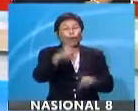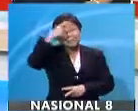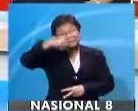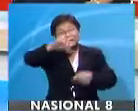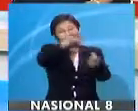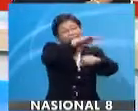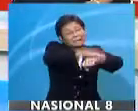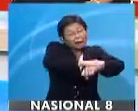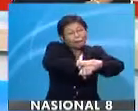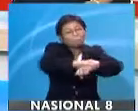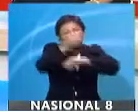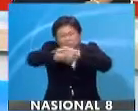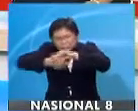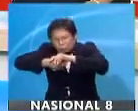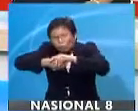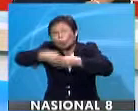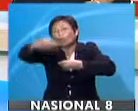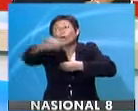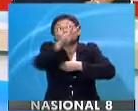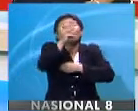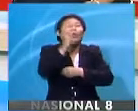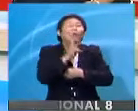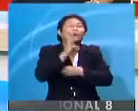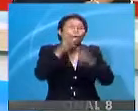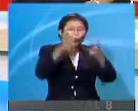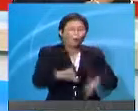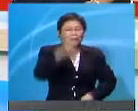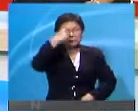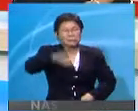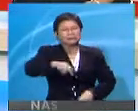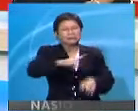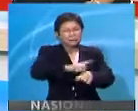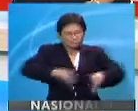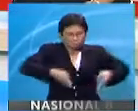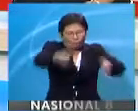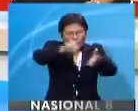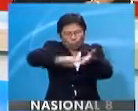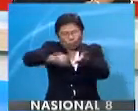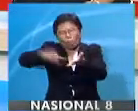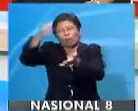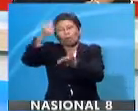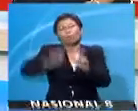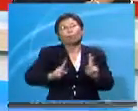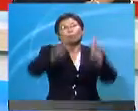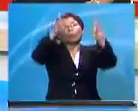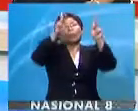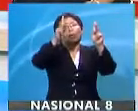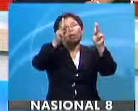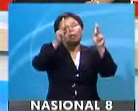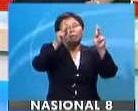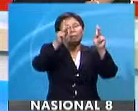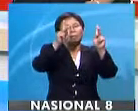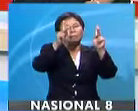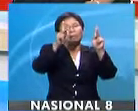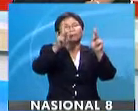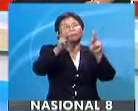ditahan karena cobaan menyelundup keluar dua wanita warga negara Thailand dilaluan pemeriksaan keluar Kompleks indration kota Putra